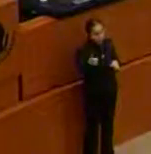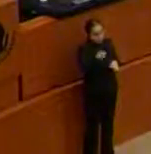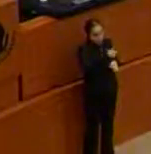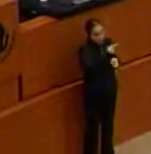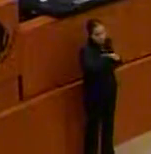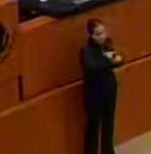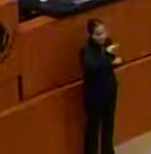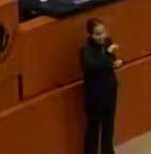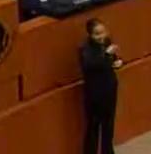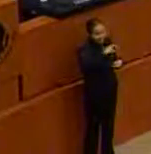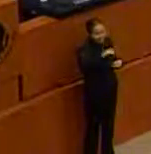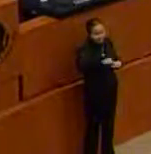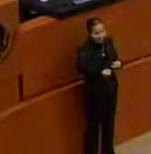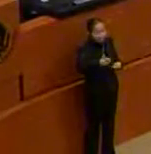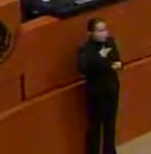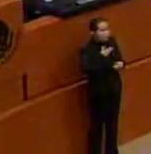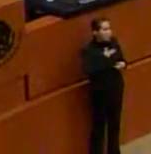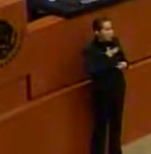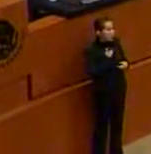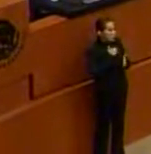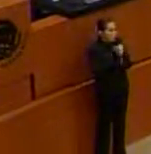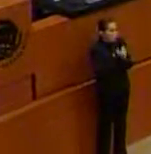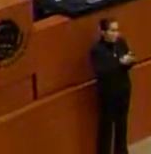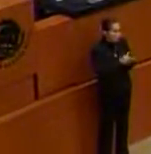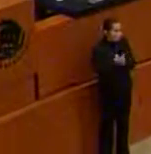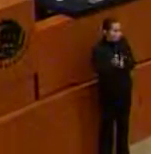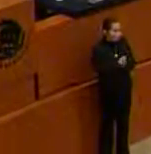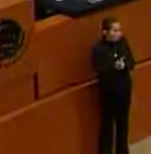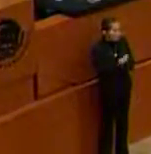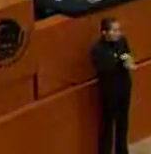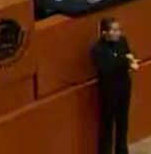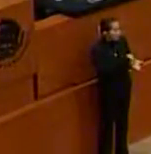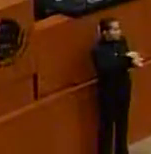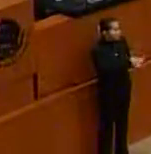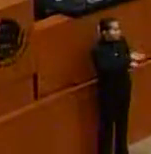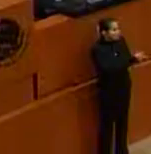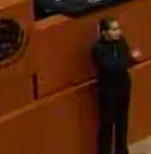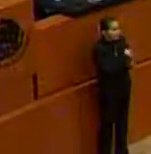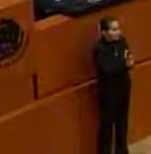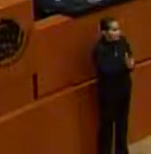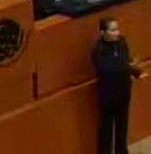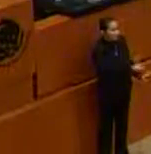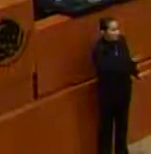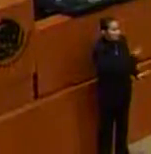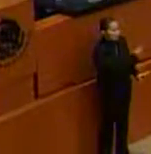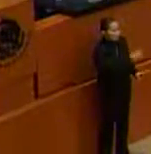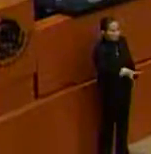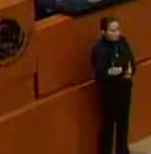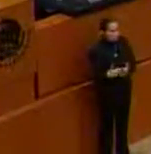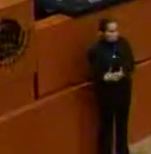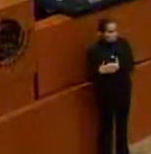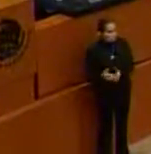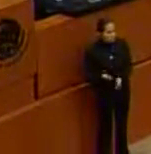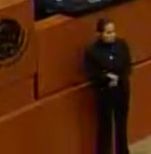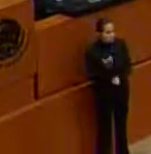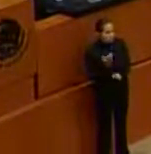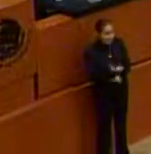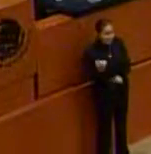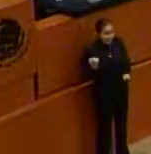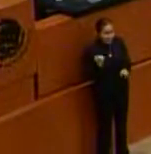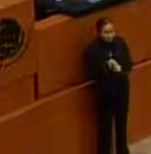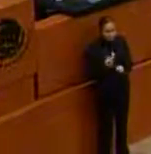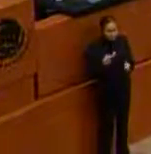est dégagé avec de moins en moins de besoins de travail humain. Depuis la fin des 30 glorieuses vers les années